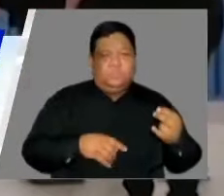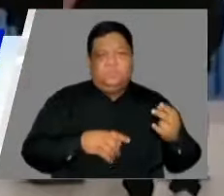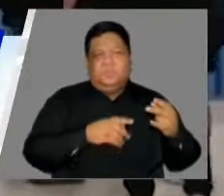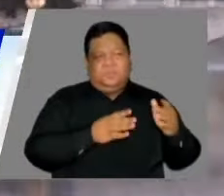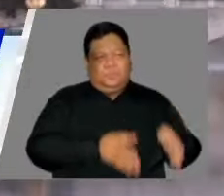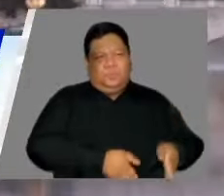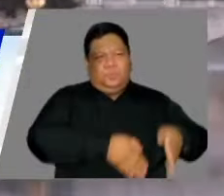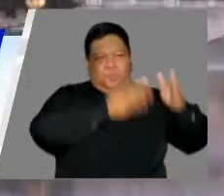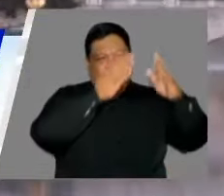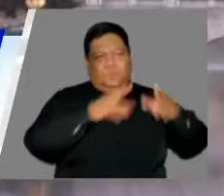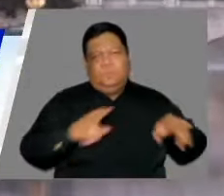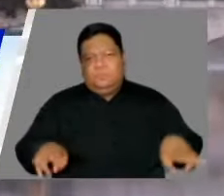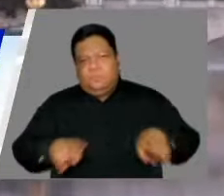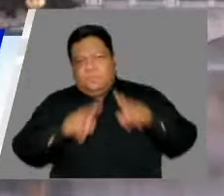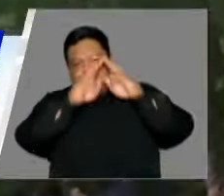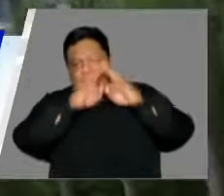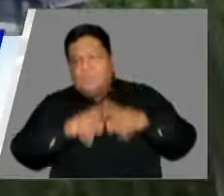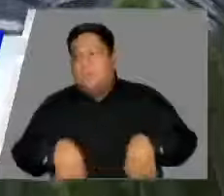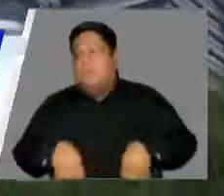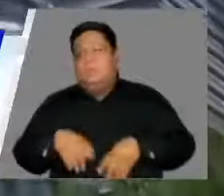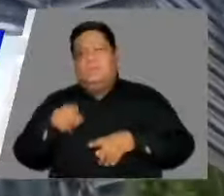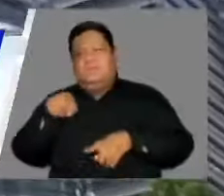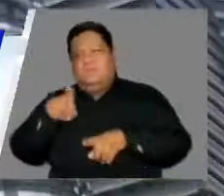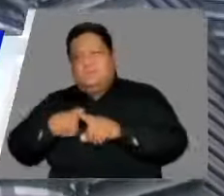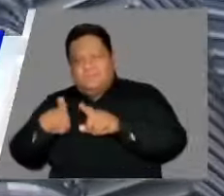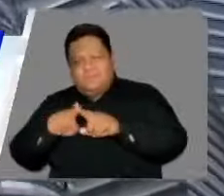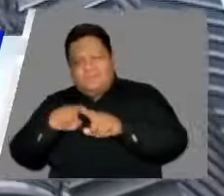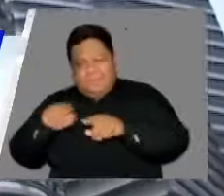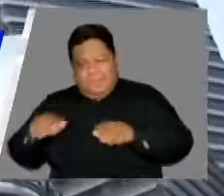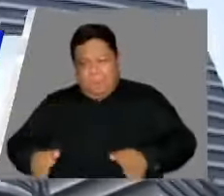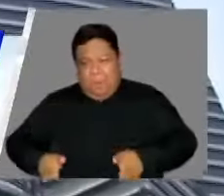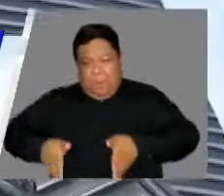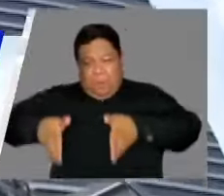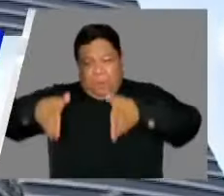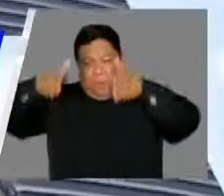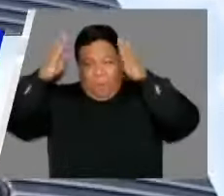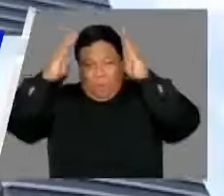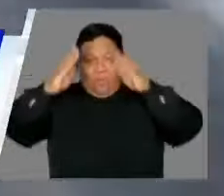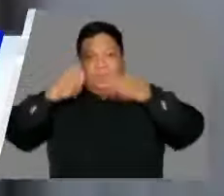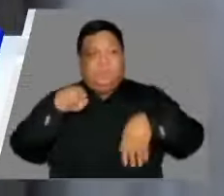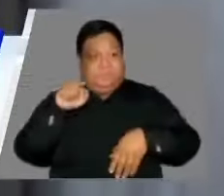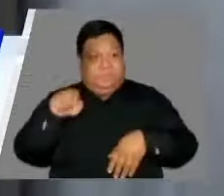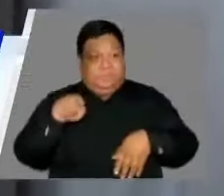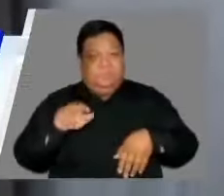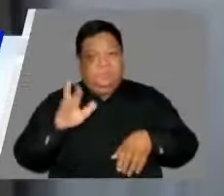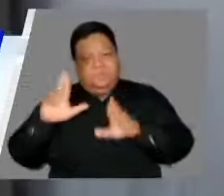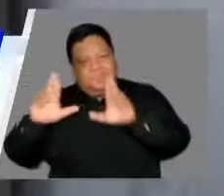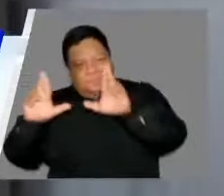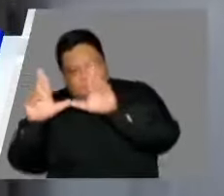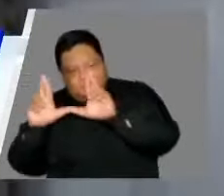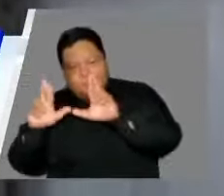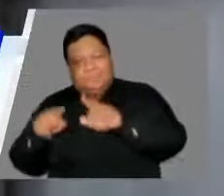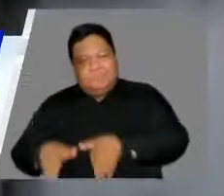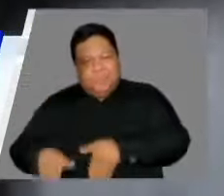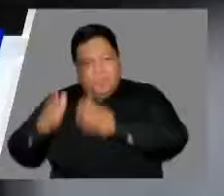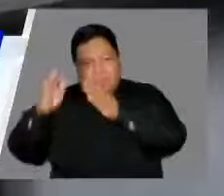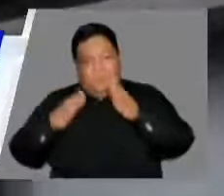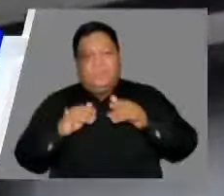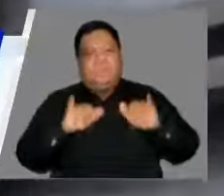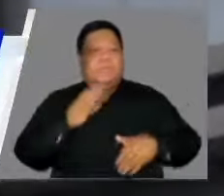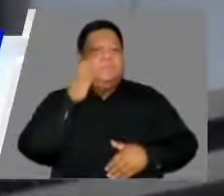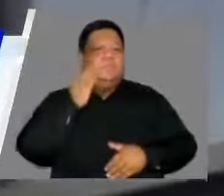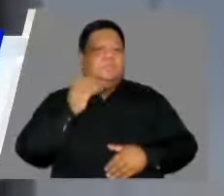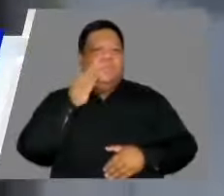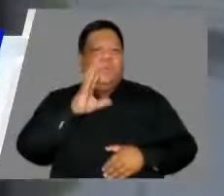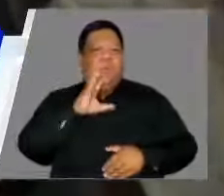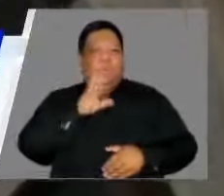France? Bukod sa kabilang ang mga yan, sa pinakamatatayog na estruktura sa mundo. Lahat ng yan inakyat ng tinugurang French Spider-Man na